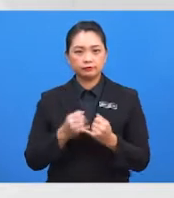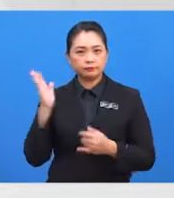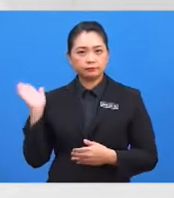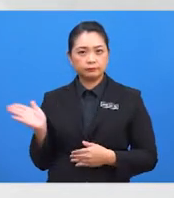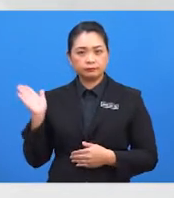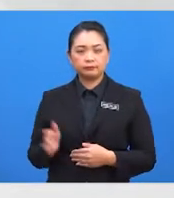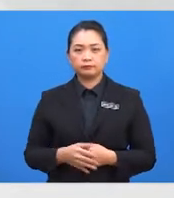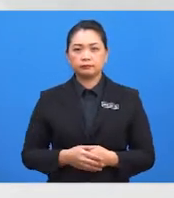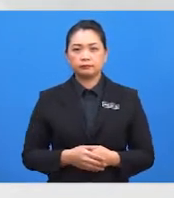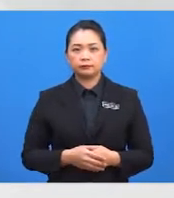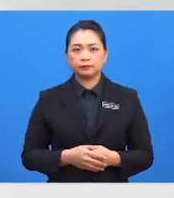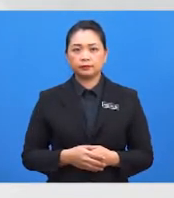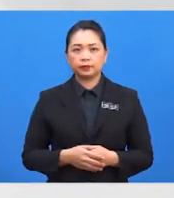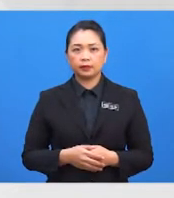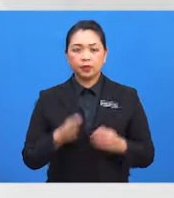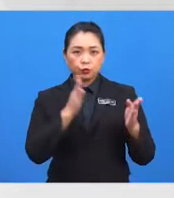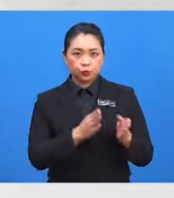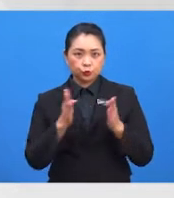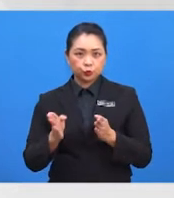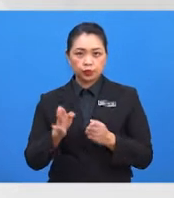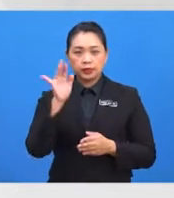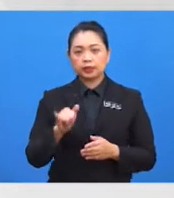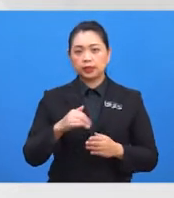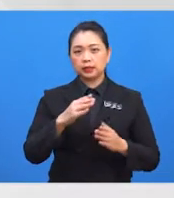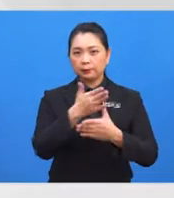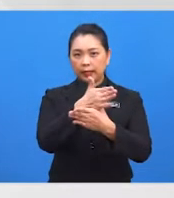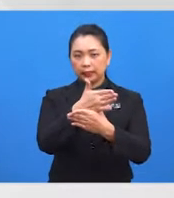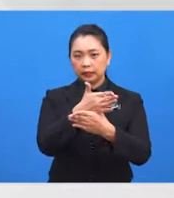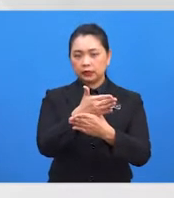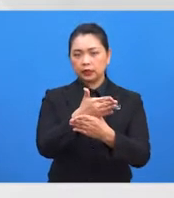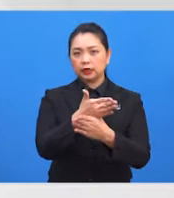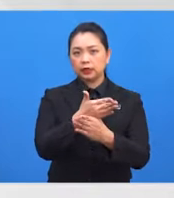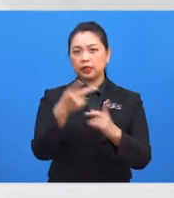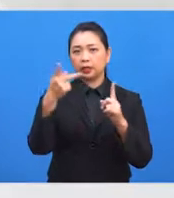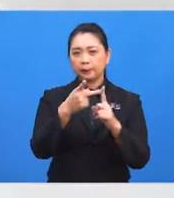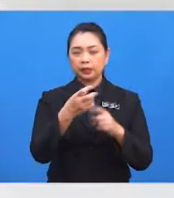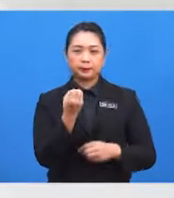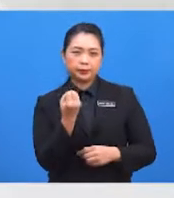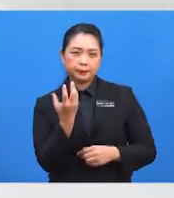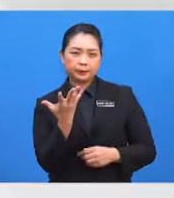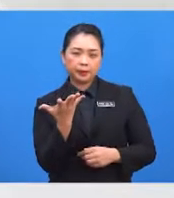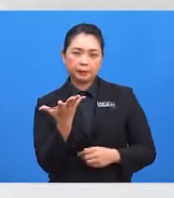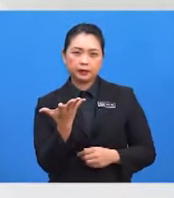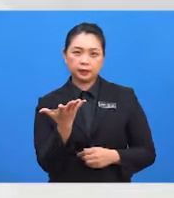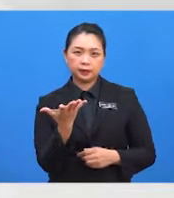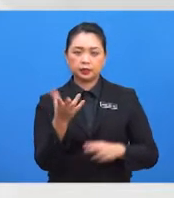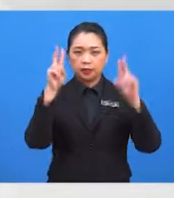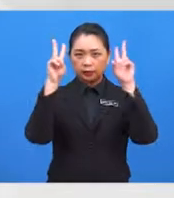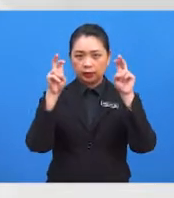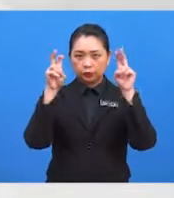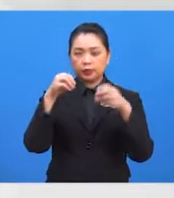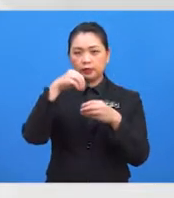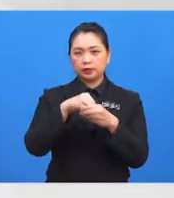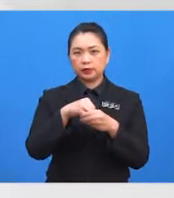multi-panel. Multi-panel adalah susun atur yang dibahagikan kepada beberapa panel tema